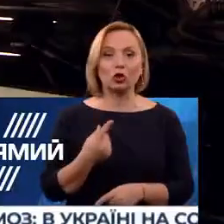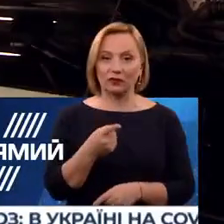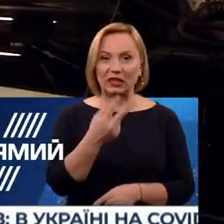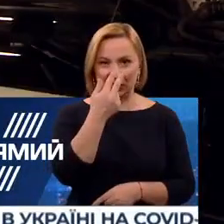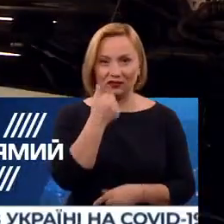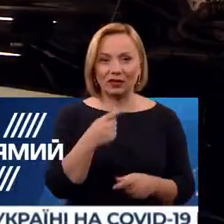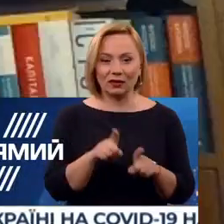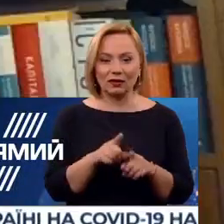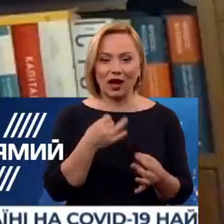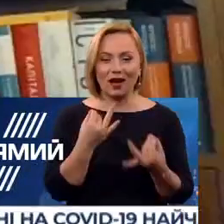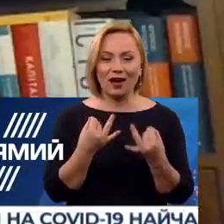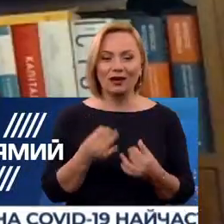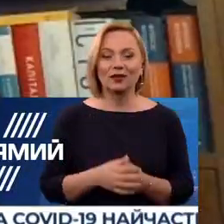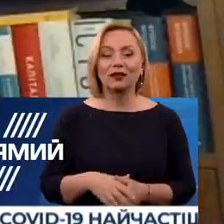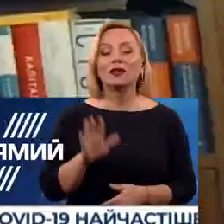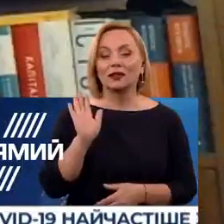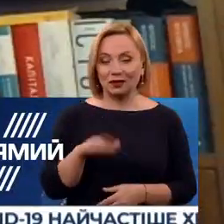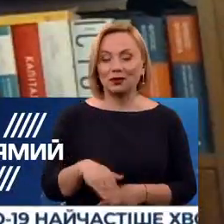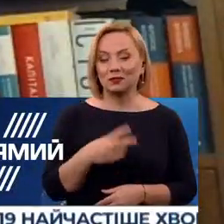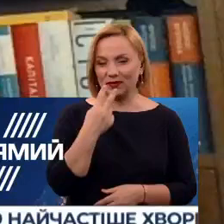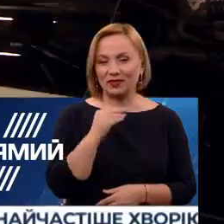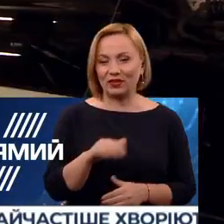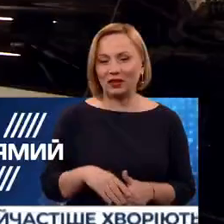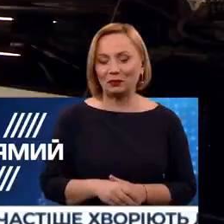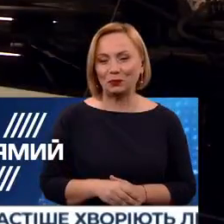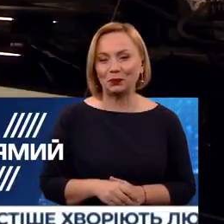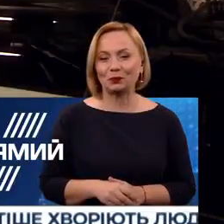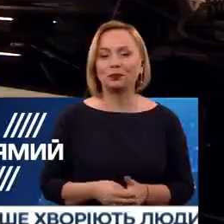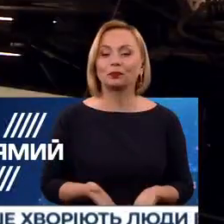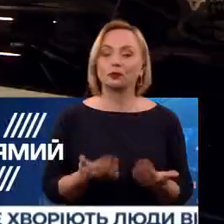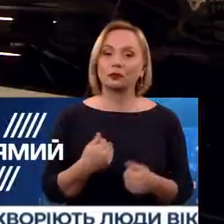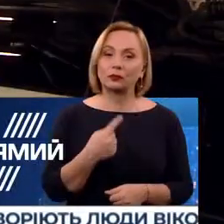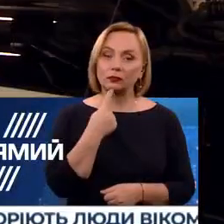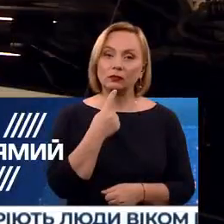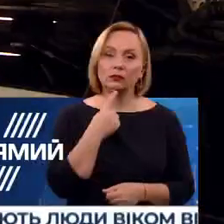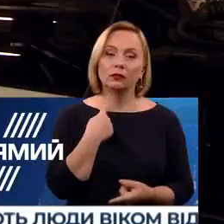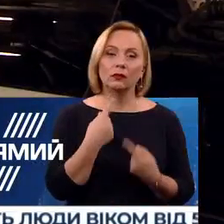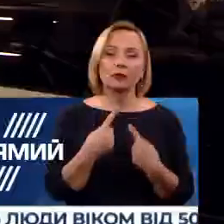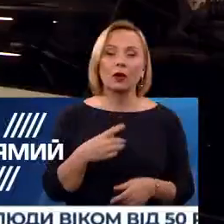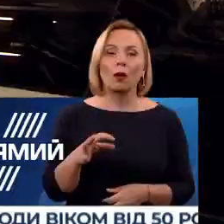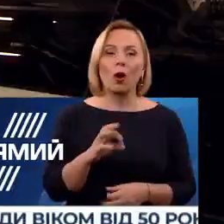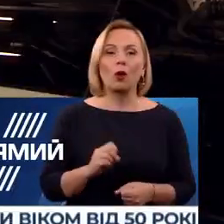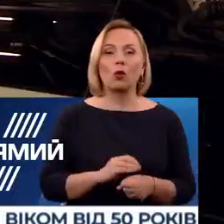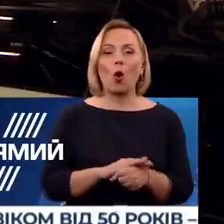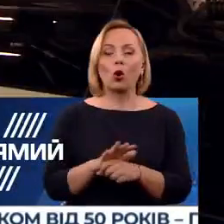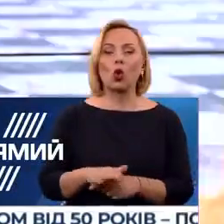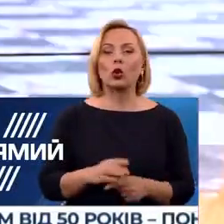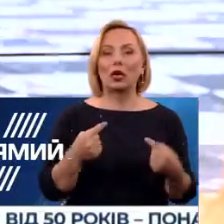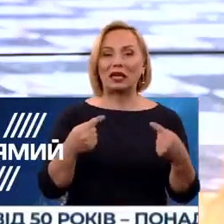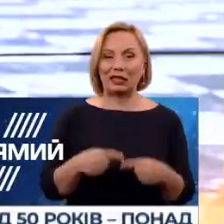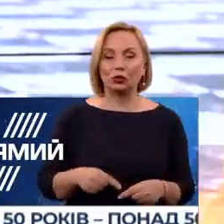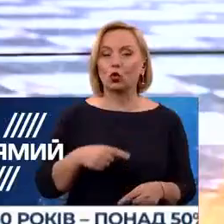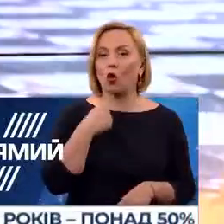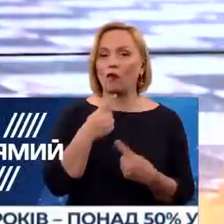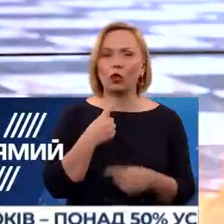такого? Так, уже звик. Ну і давайте спробуємо, звичайно, поговорити про коронакризу. Зрештою, про це говорить увесь світ,